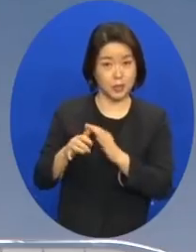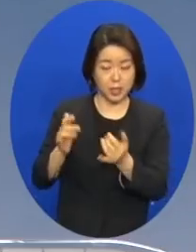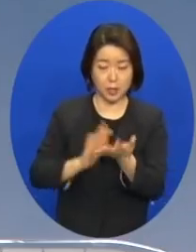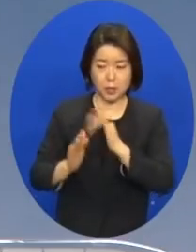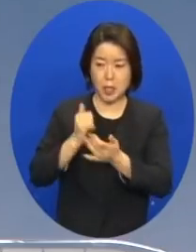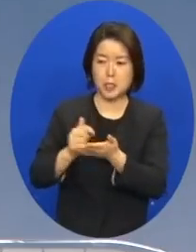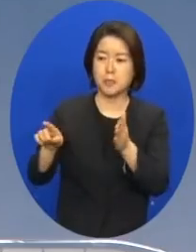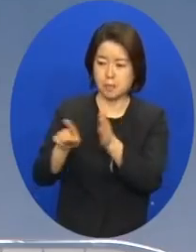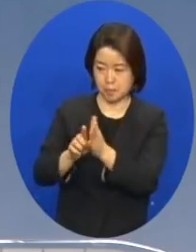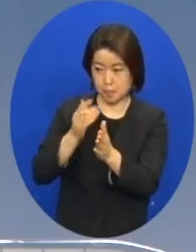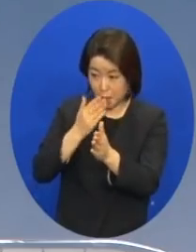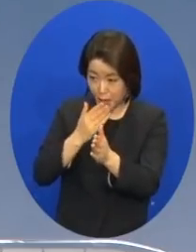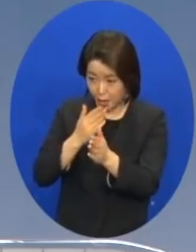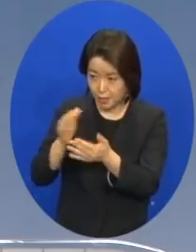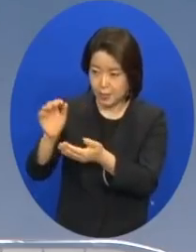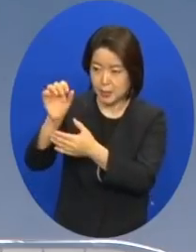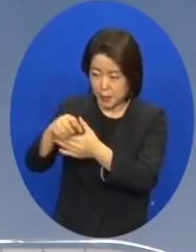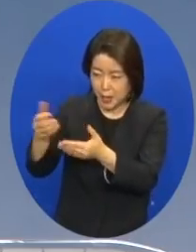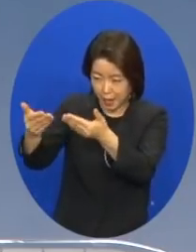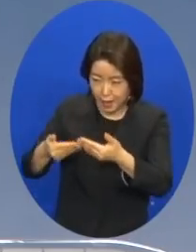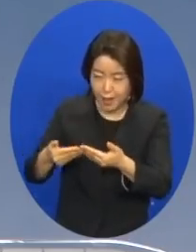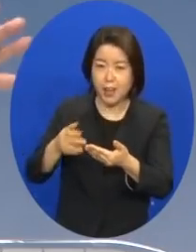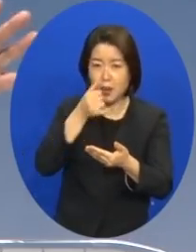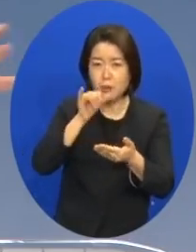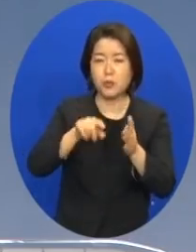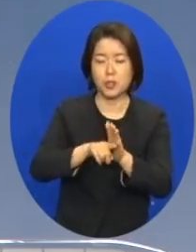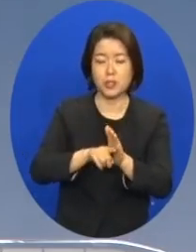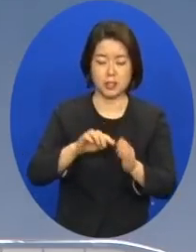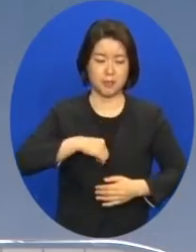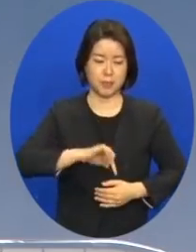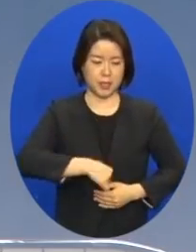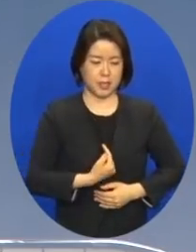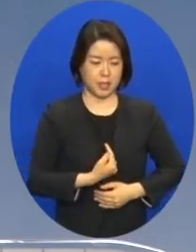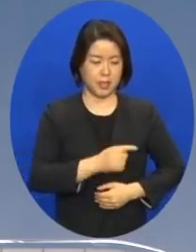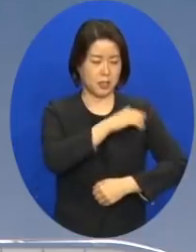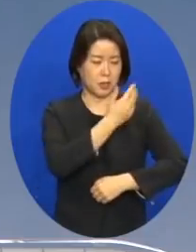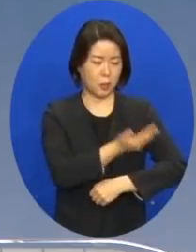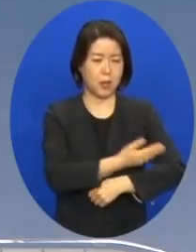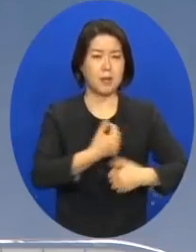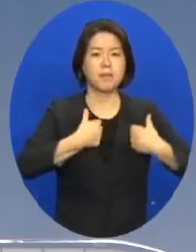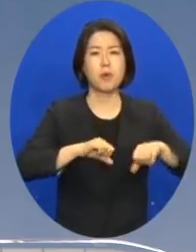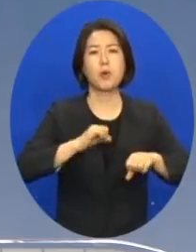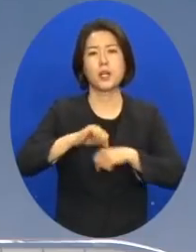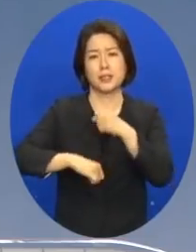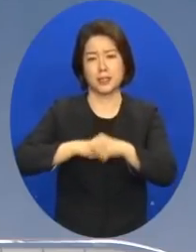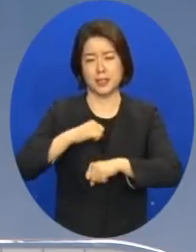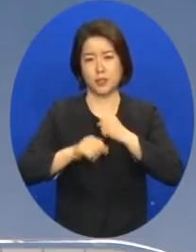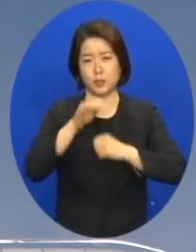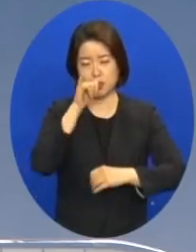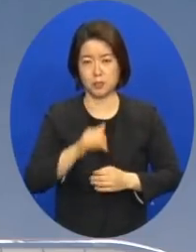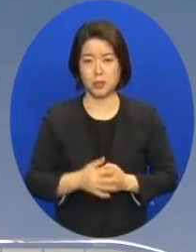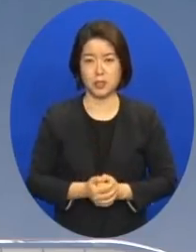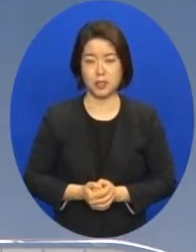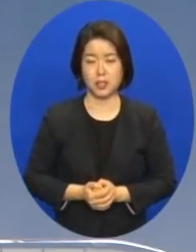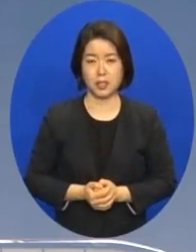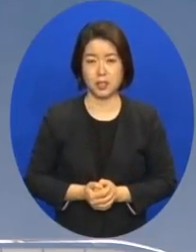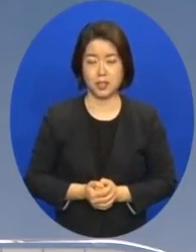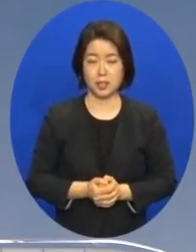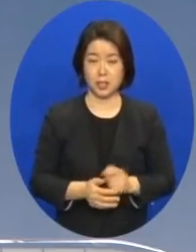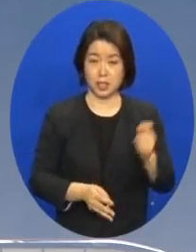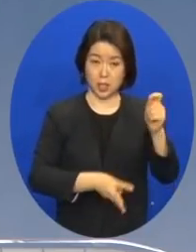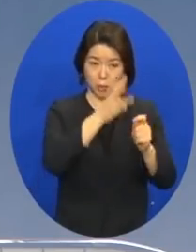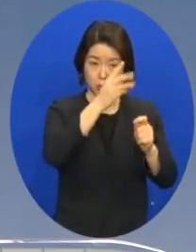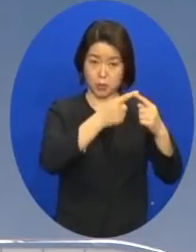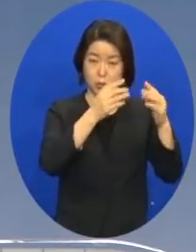하기 위해서 자기의 모든 권리를 다 포기하는 자유였어요. 그런데 고린도 교회